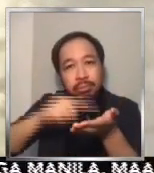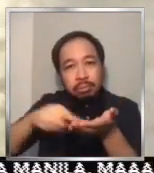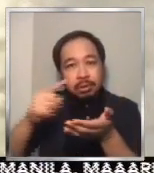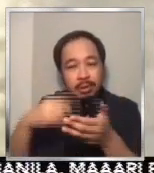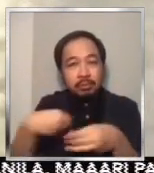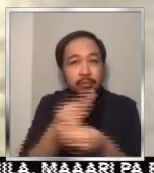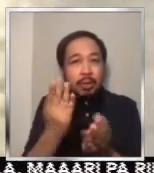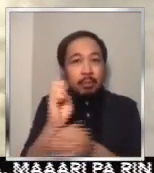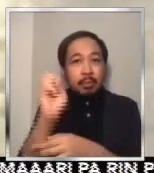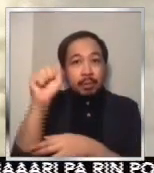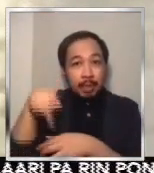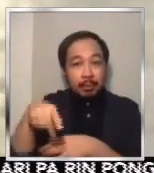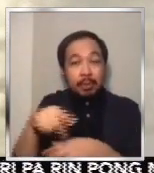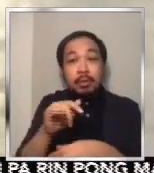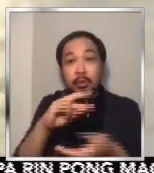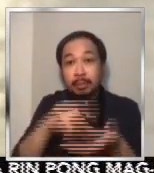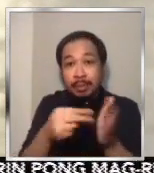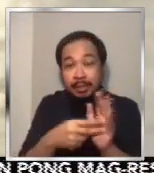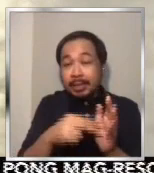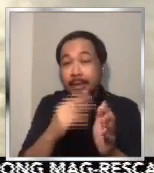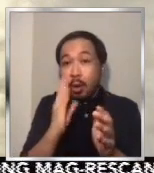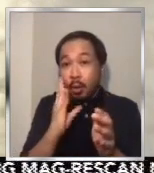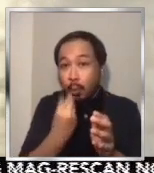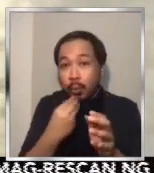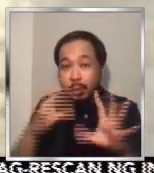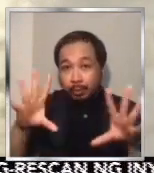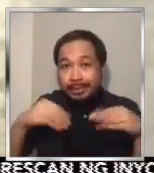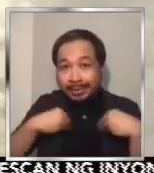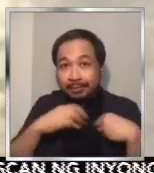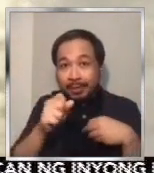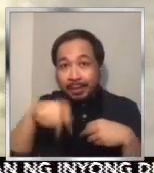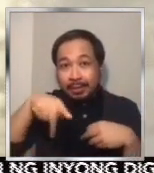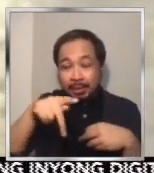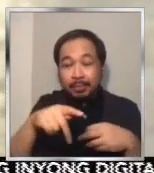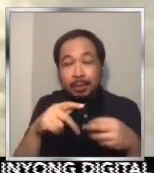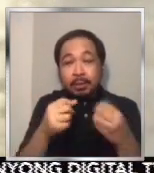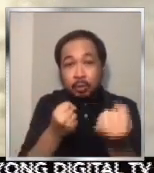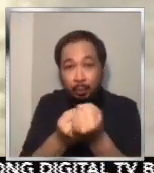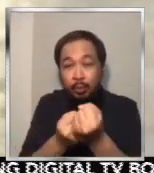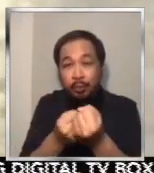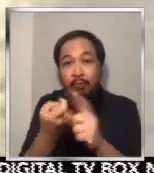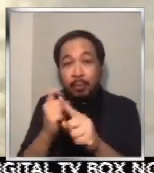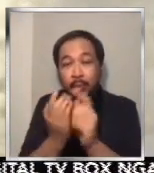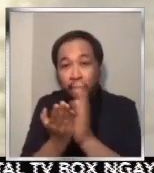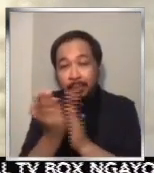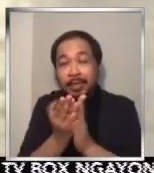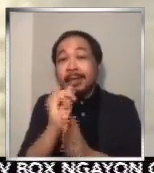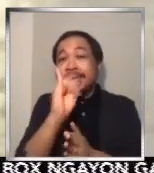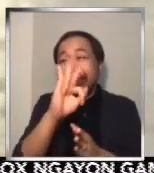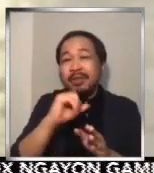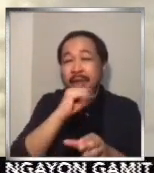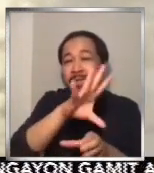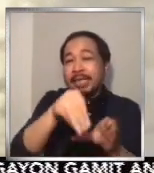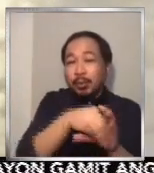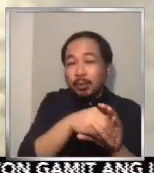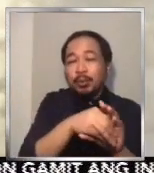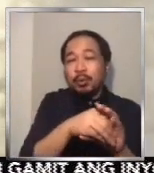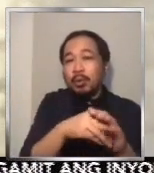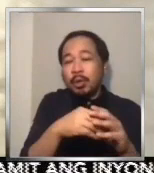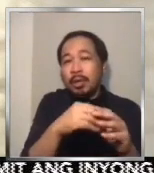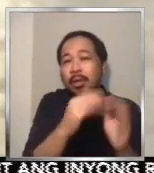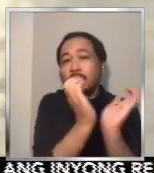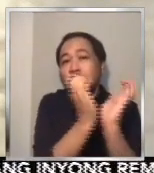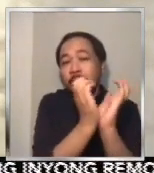ka napabilang dun sa DSWD SAP, hindi ka miyembro ng 4-piece, hindi government employee at siyempre talagang labis na nangangailangan.